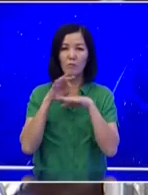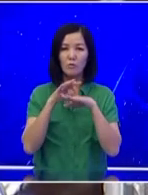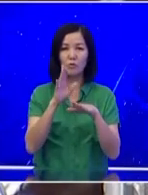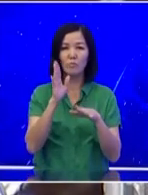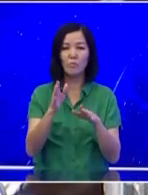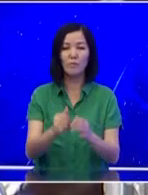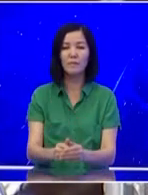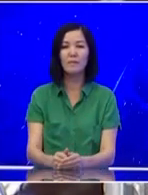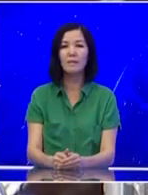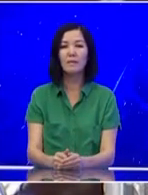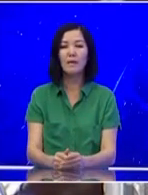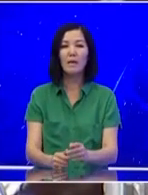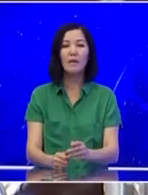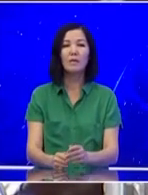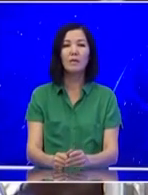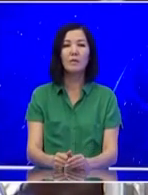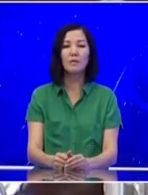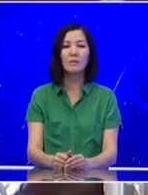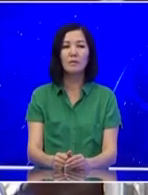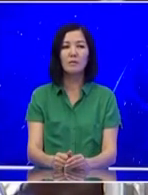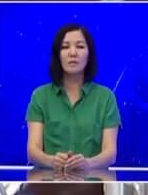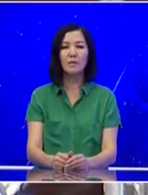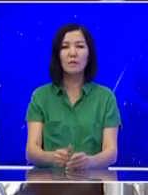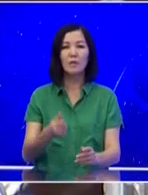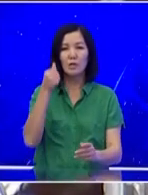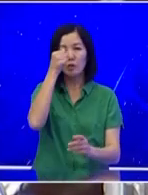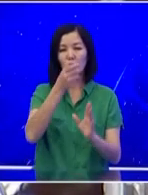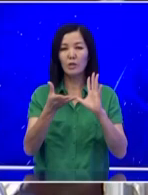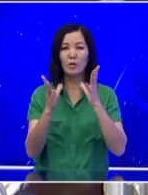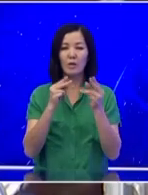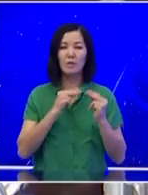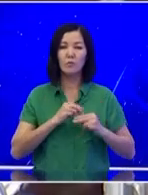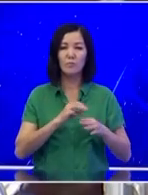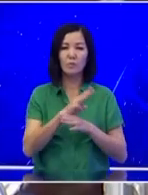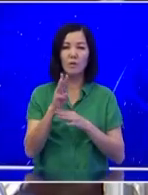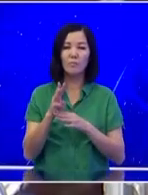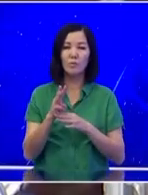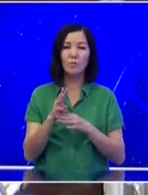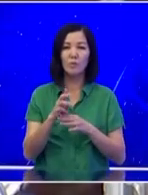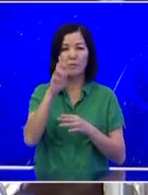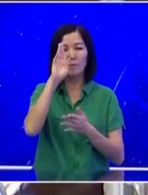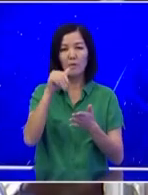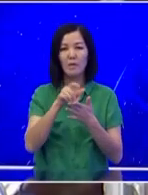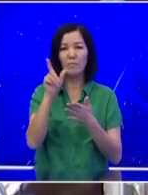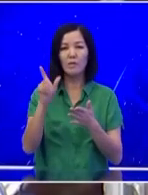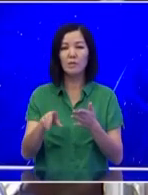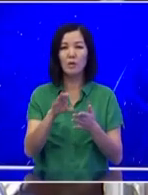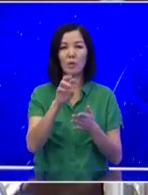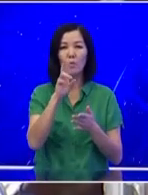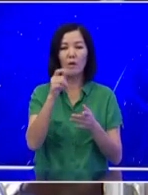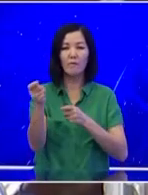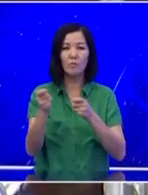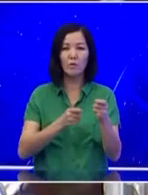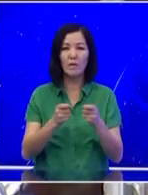боламыз. Жалпы жылдың қорытындысы бойынша жұмыспен қамту мәселесі мемлекет басшысы Қасым-Жомарт Тоқаевтың